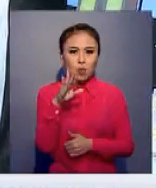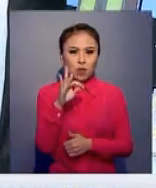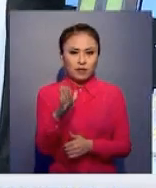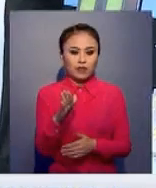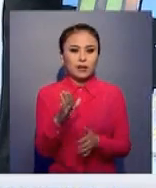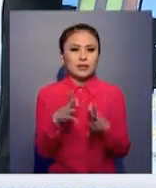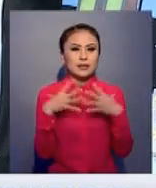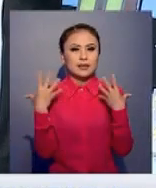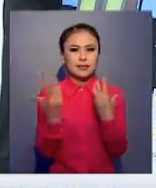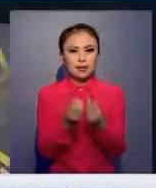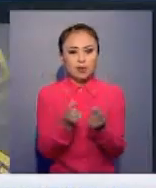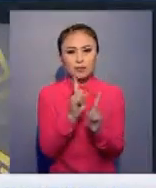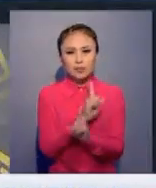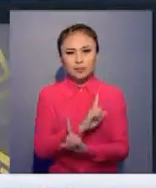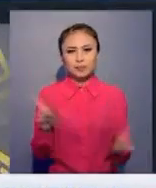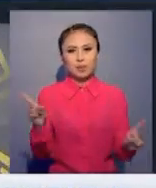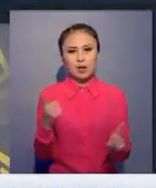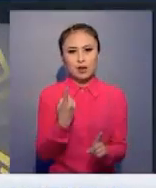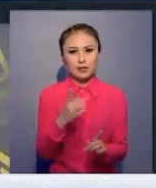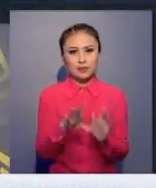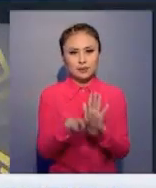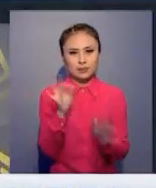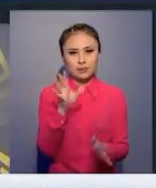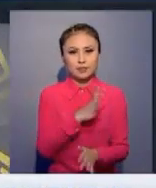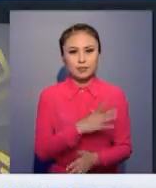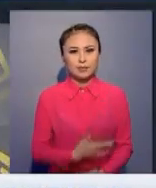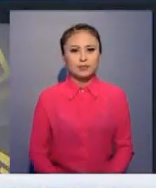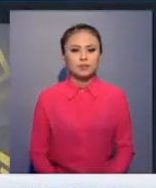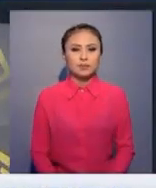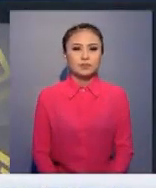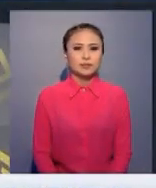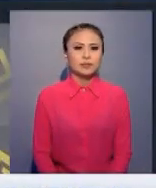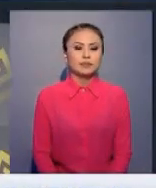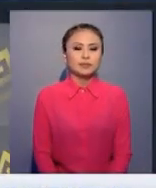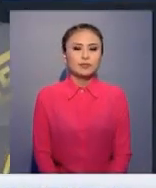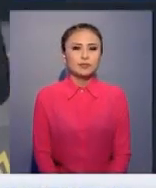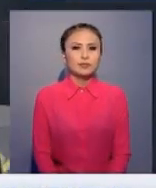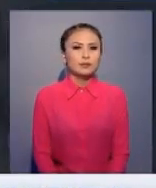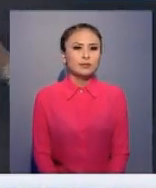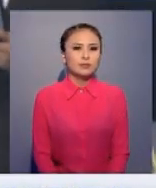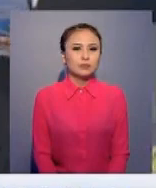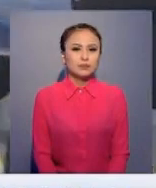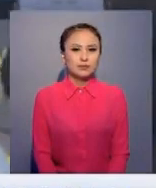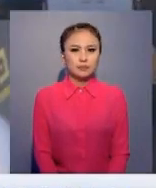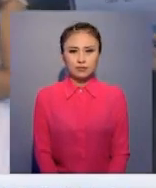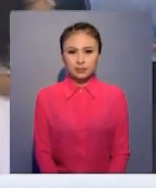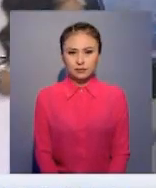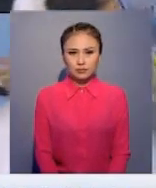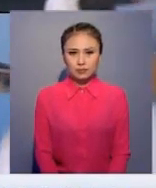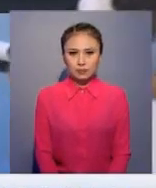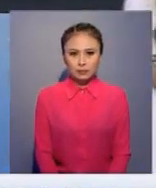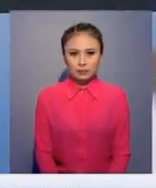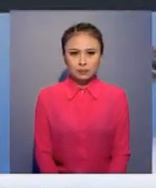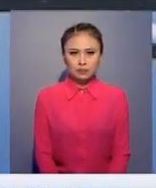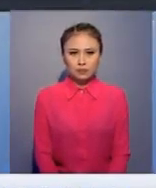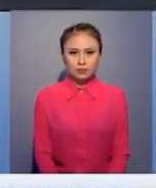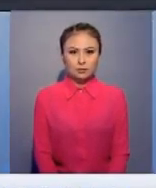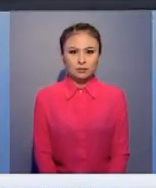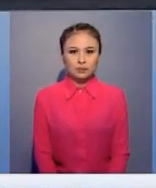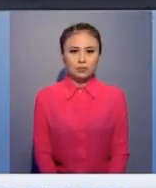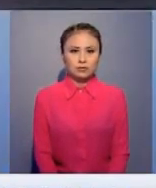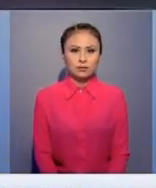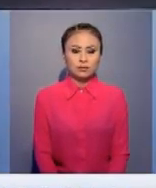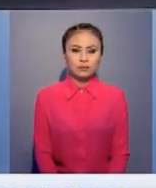әулеті өзгелерден озық шықты. Мерейлі отбасы 2018 ұлттық конкурсының лауреатын есімін